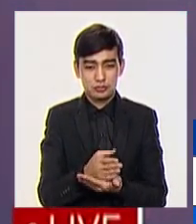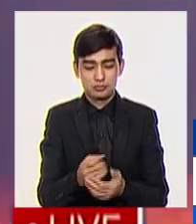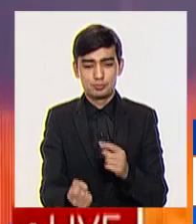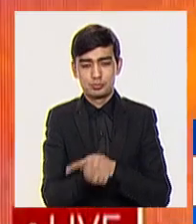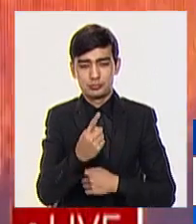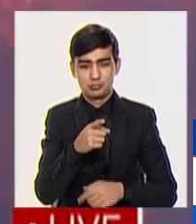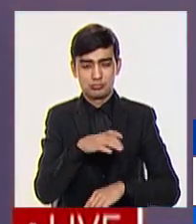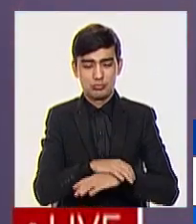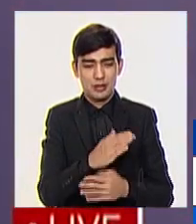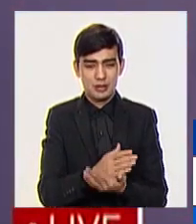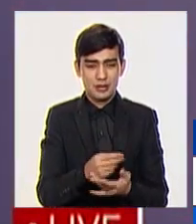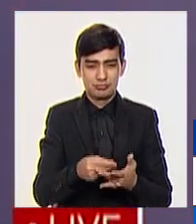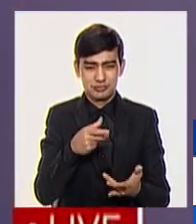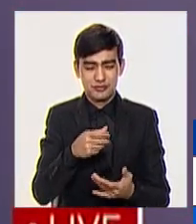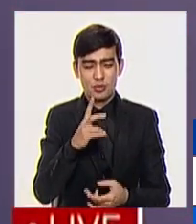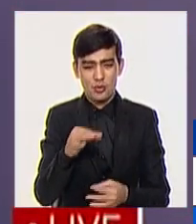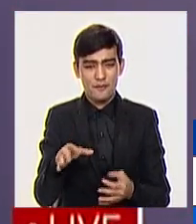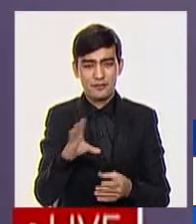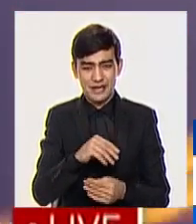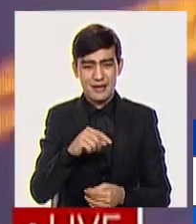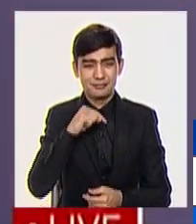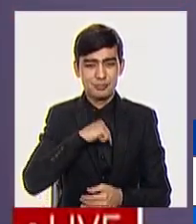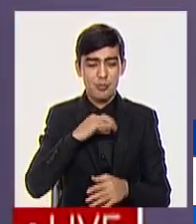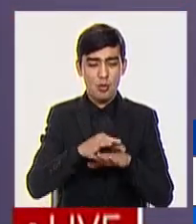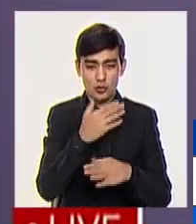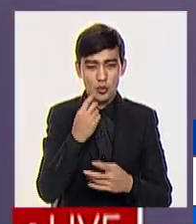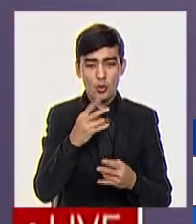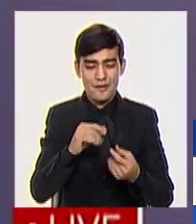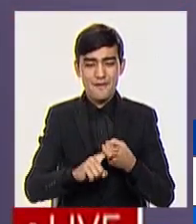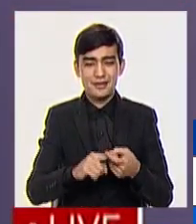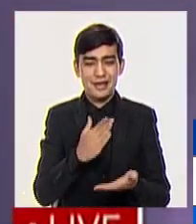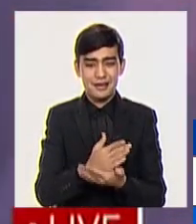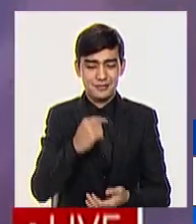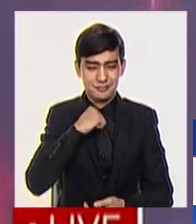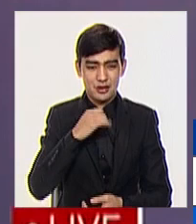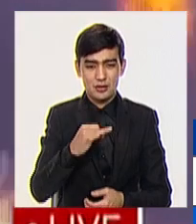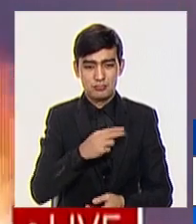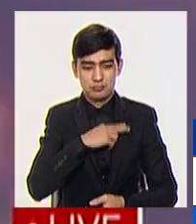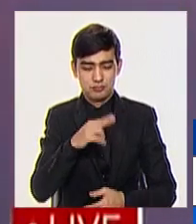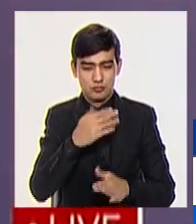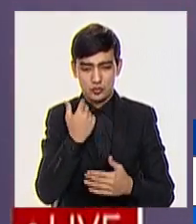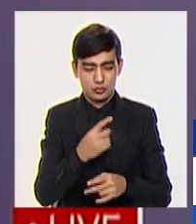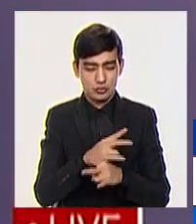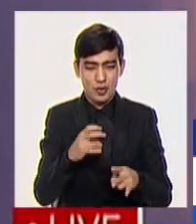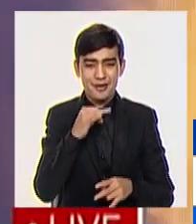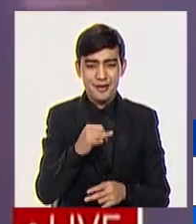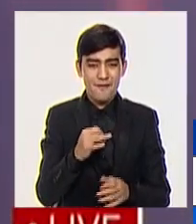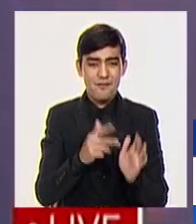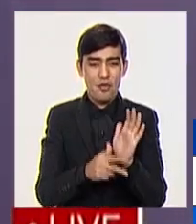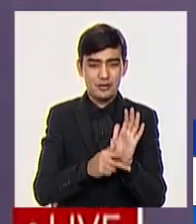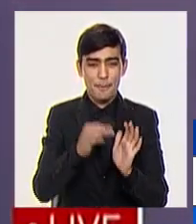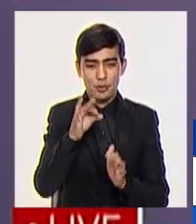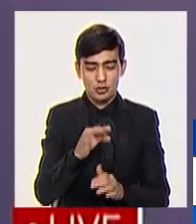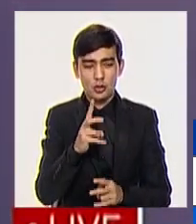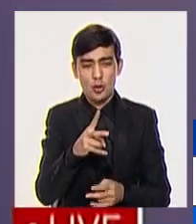выявляем у них положительную реакцию, но они все бессимптомные. Среди них ни один не скончался. 80% среди